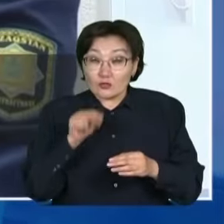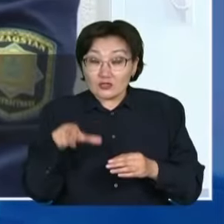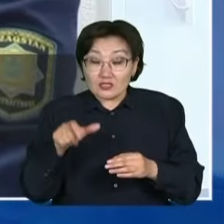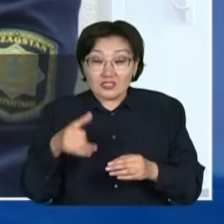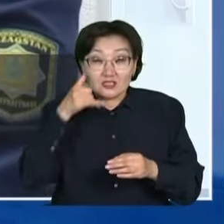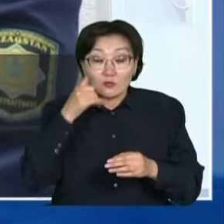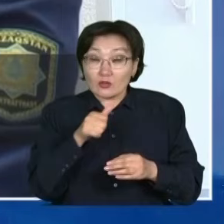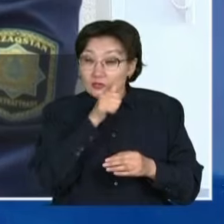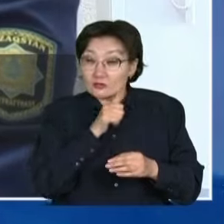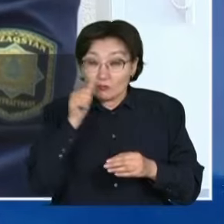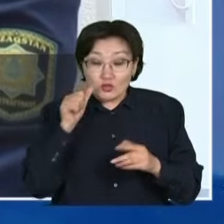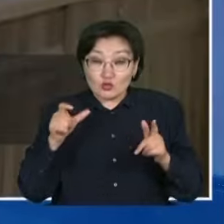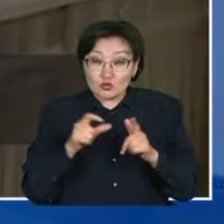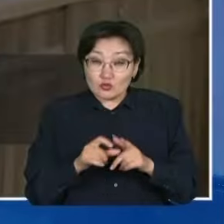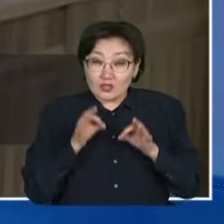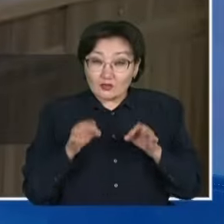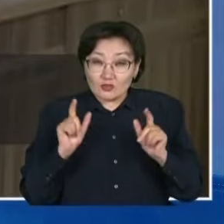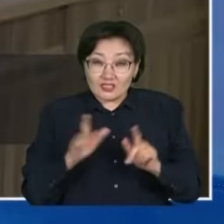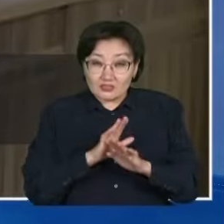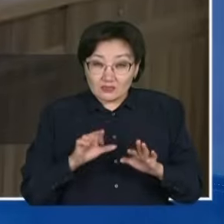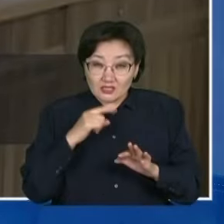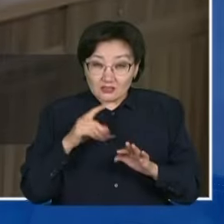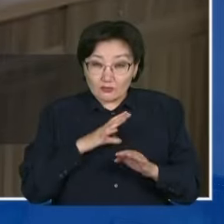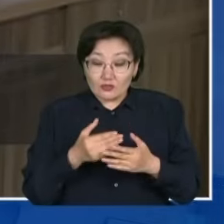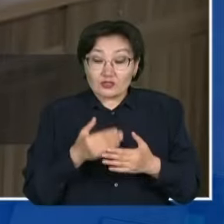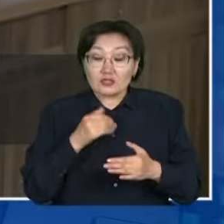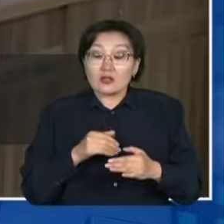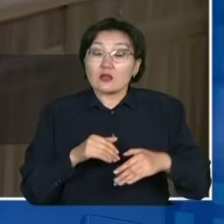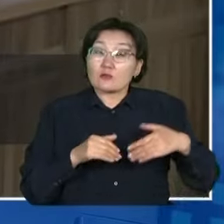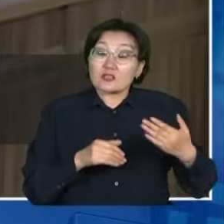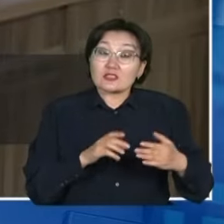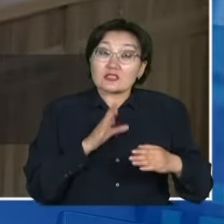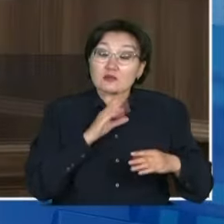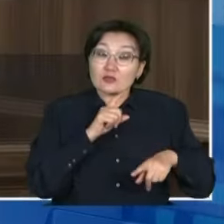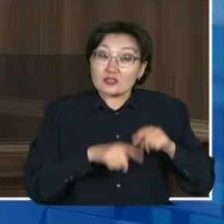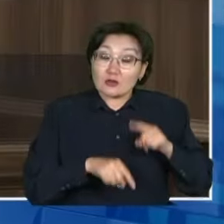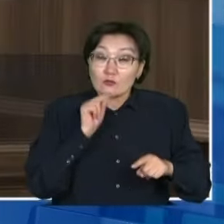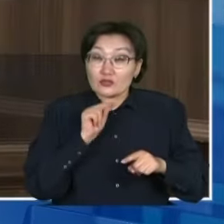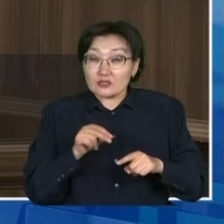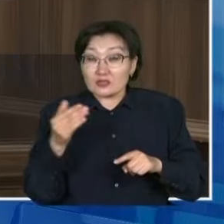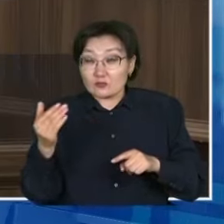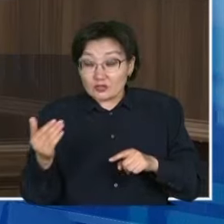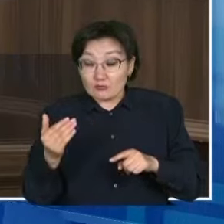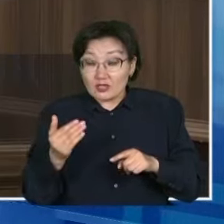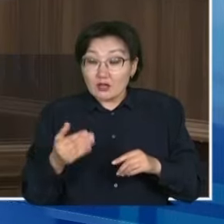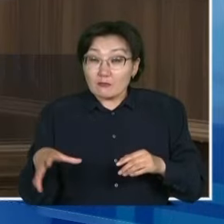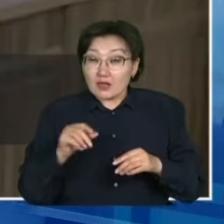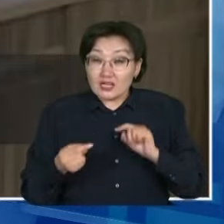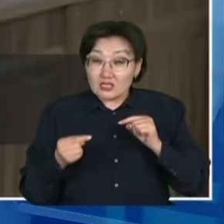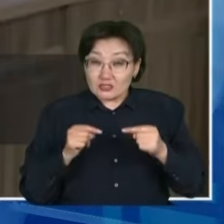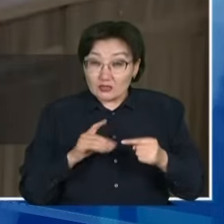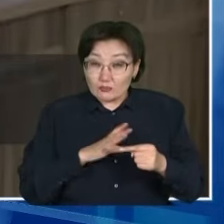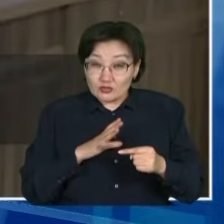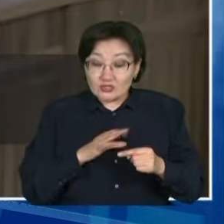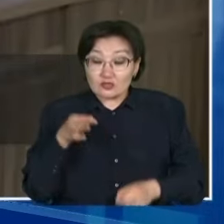құпия сөзін айтуға келіспейтінін жеткізді. Алайда бұған жәбірленуші тарап пен айыптау тарапы бір ауыздан қарсылық білдірді.